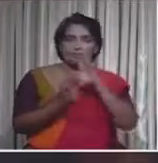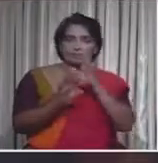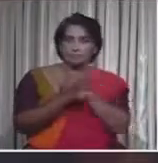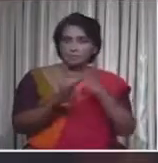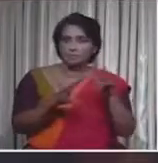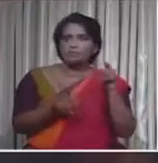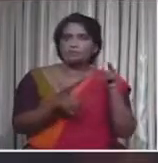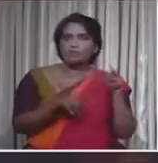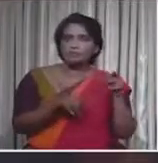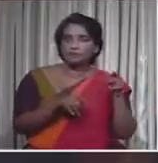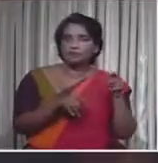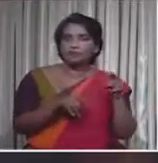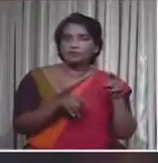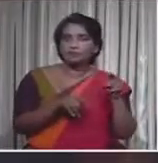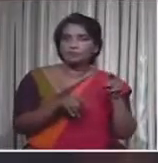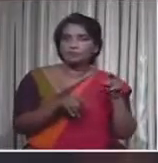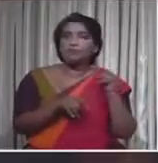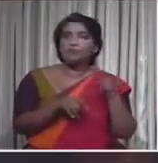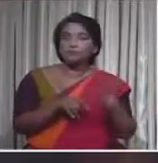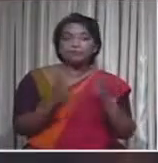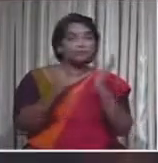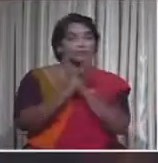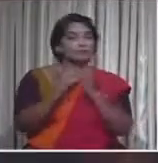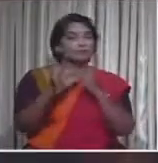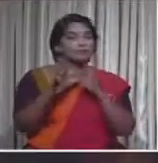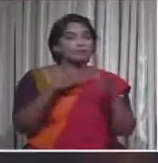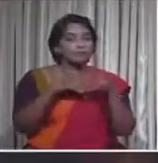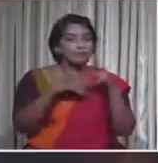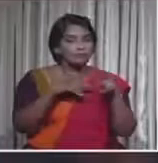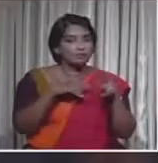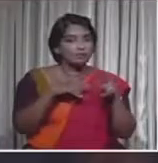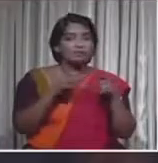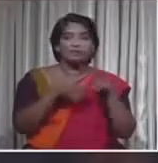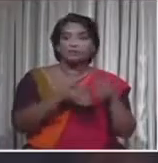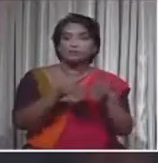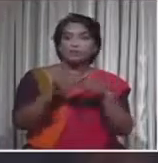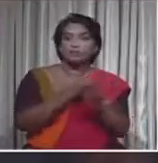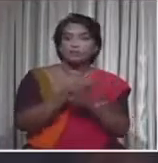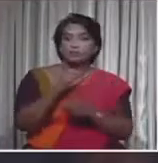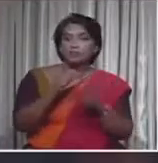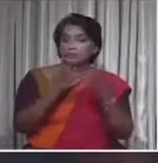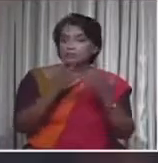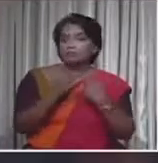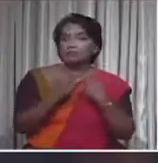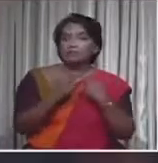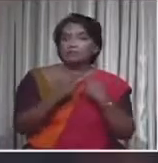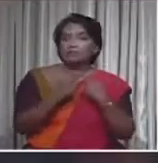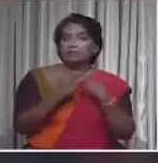කරනවා. ඊළඟට මේ වන සතුන්ගෙන් ගොවිතැන් බත් වලට හිමි වෙන අනිත් හානි